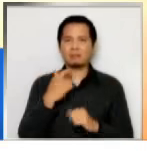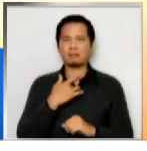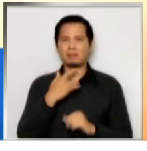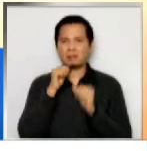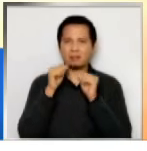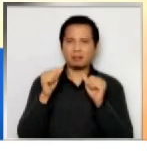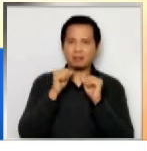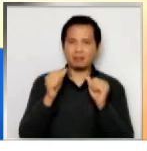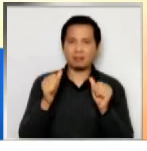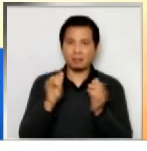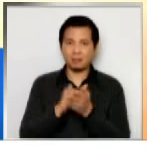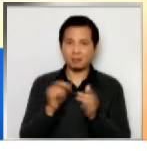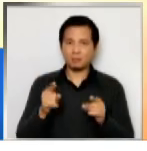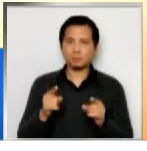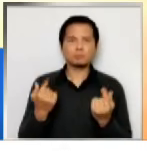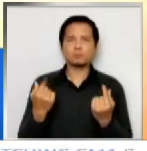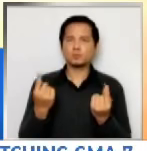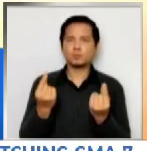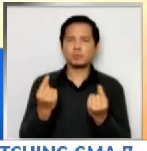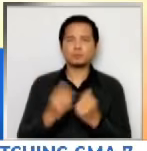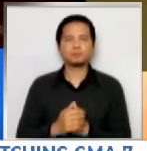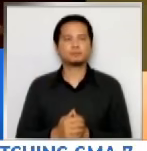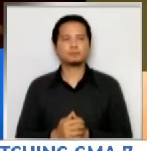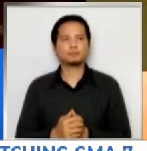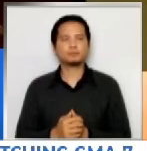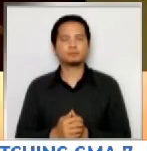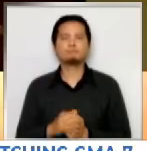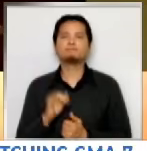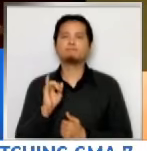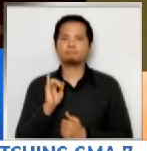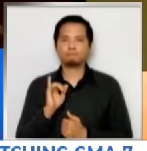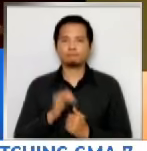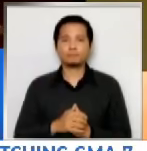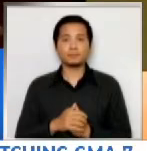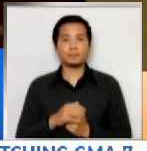ito? Well, ang hirap, pag nag-deny na,